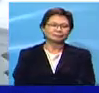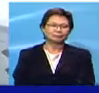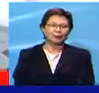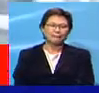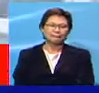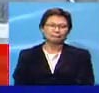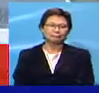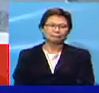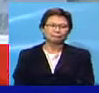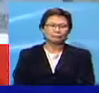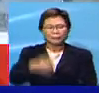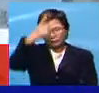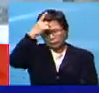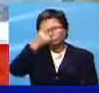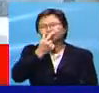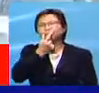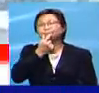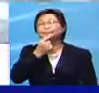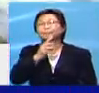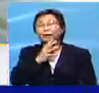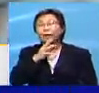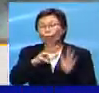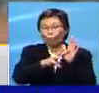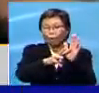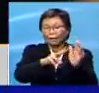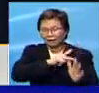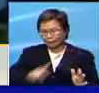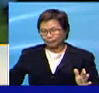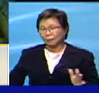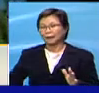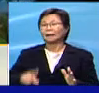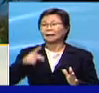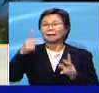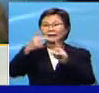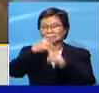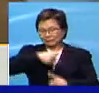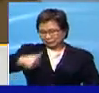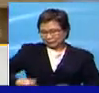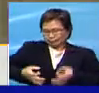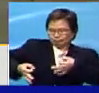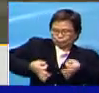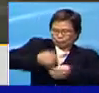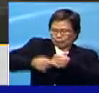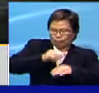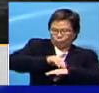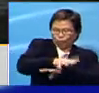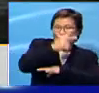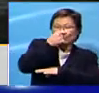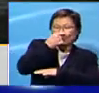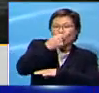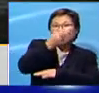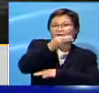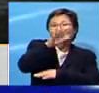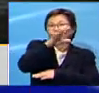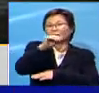ini menurut Datuk Seri Ahmad shabri selepas wakil Kementerian Keina Minggu lalu memberi penjelasan mengenai wabak Seles burung di